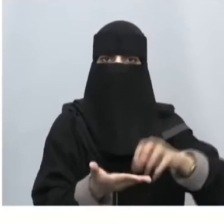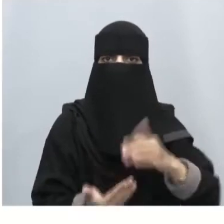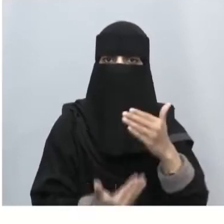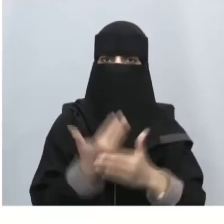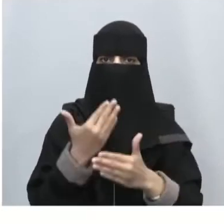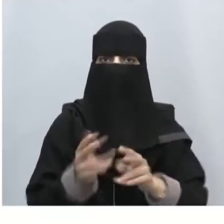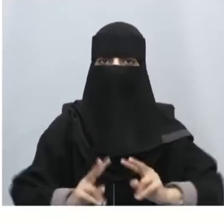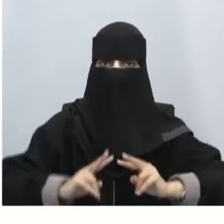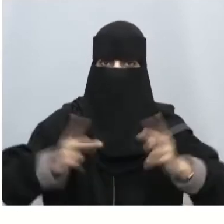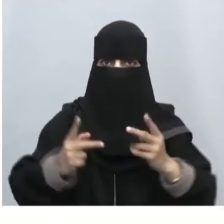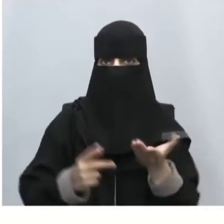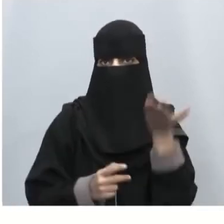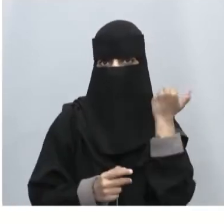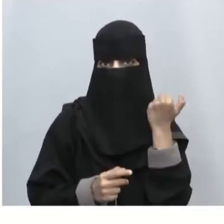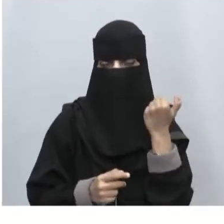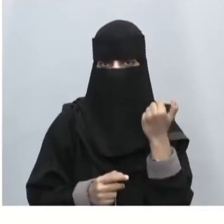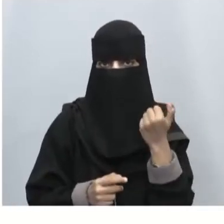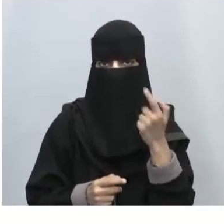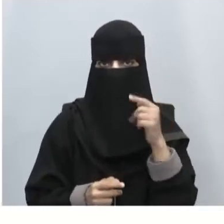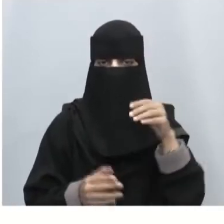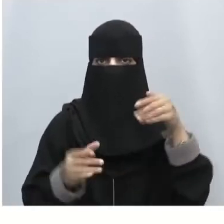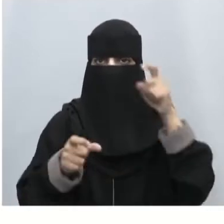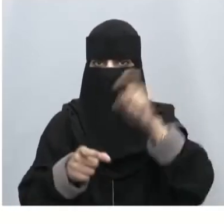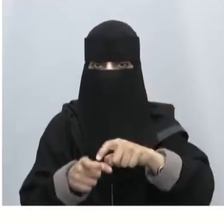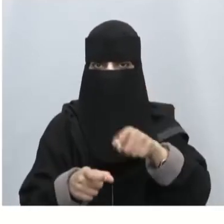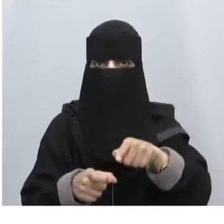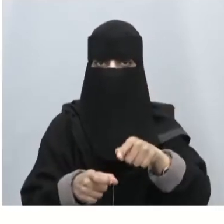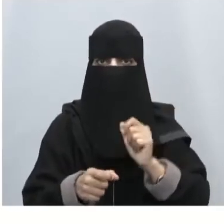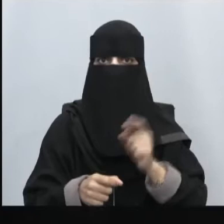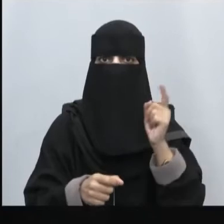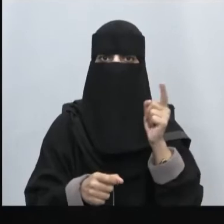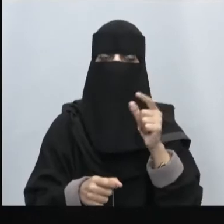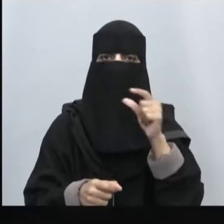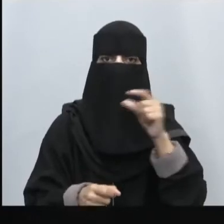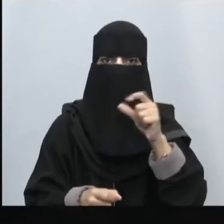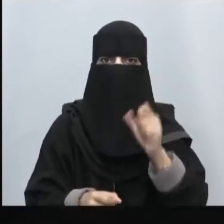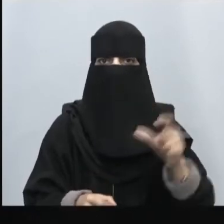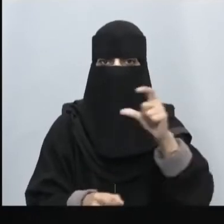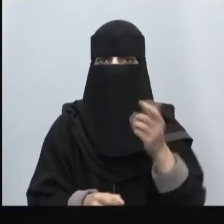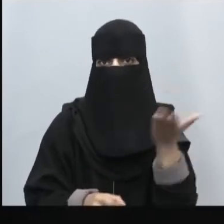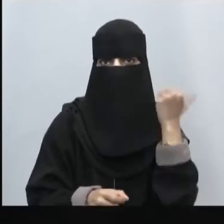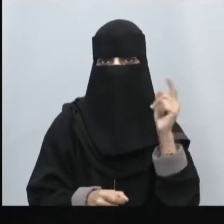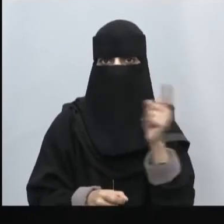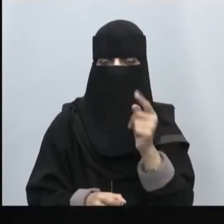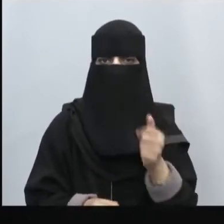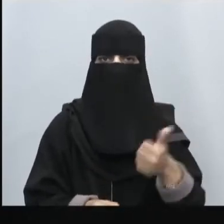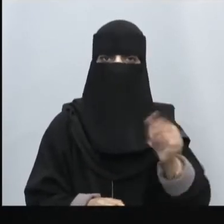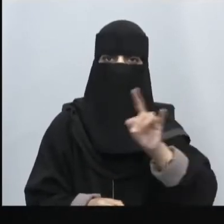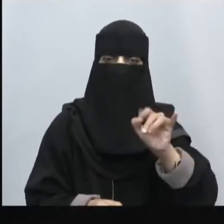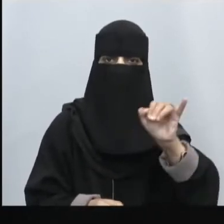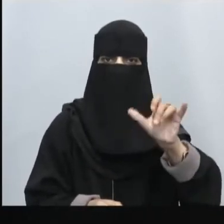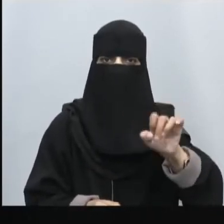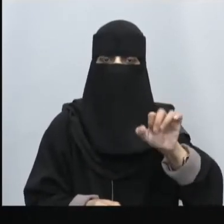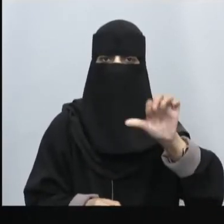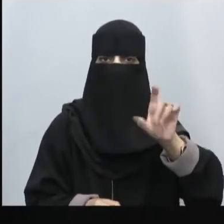غير تلك الاماكن التي وصل اليها الدين الاسلامي في عهد الدوله السابقه الدوله